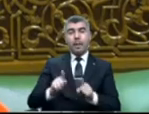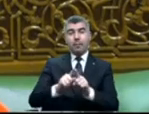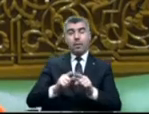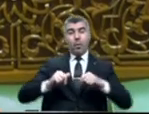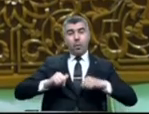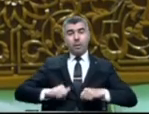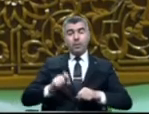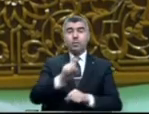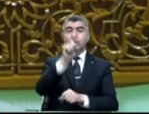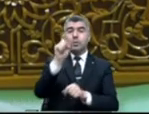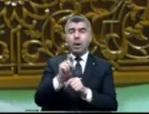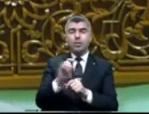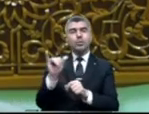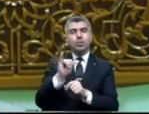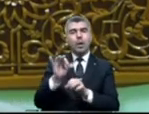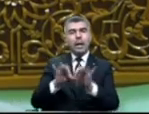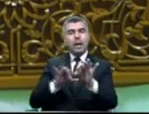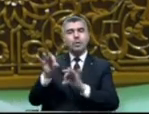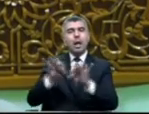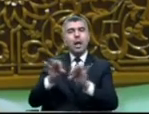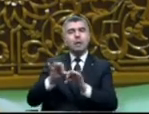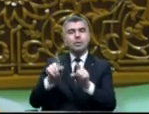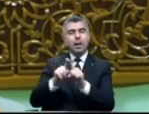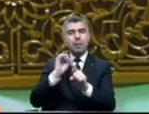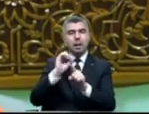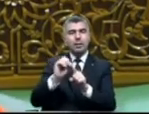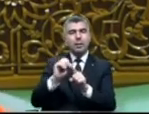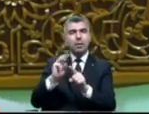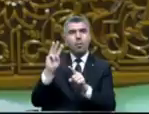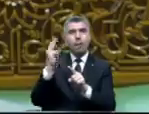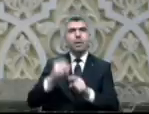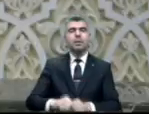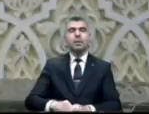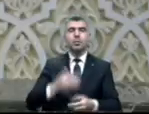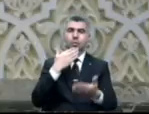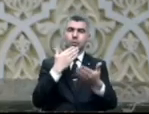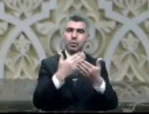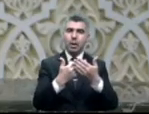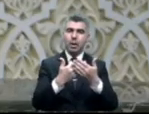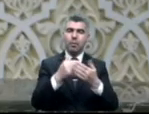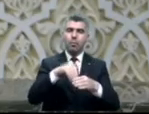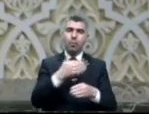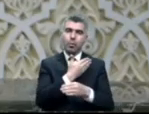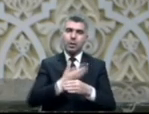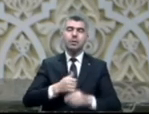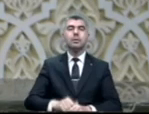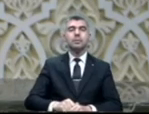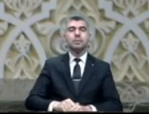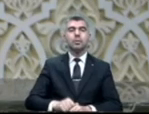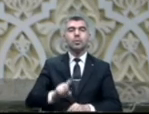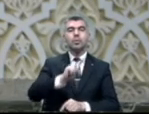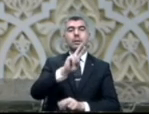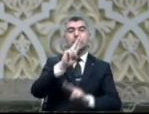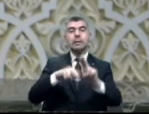السيدة الوزيرة، نسألكن عن الإجراءات المتخذة لإنقاذ مصفات لسمير. شكرا السيدة المستشارة المحترمة. الكلمة في إطار